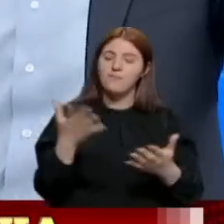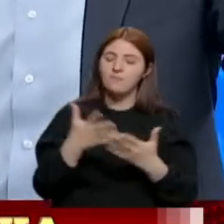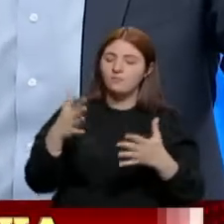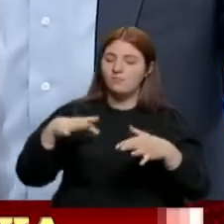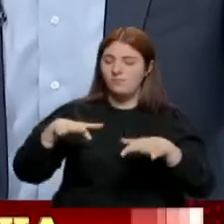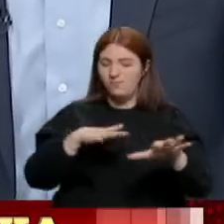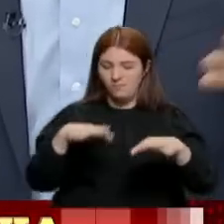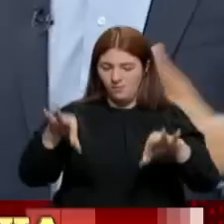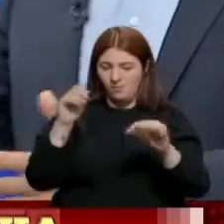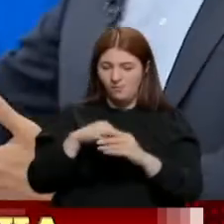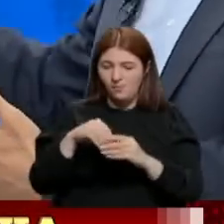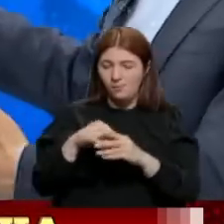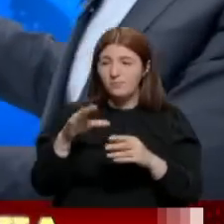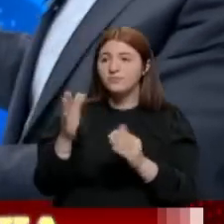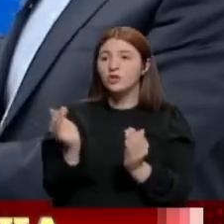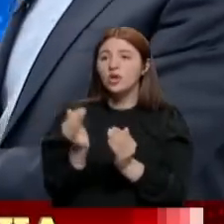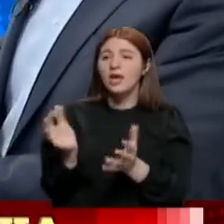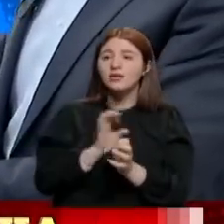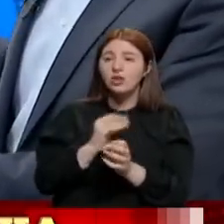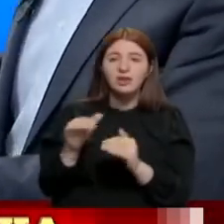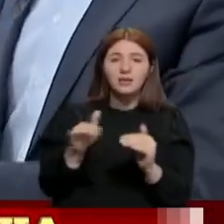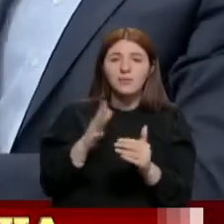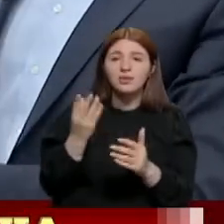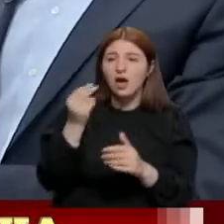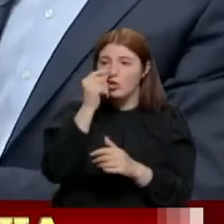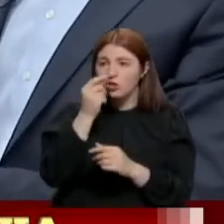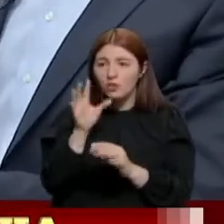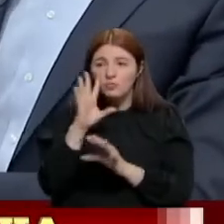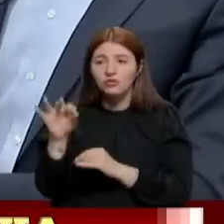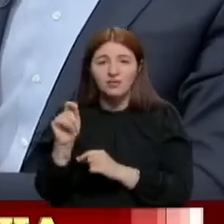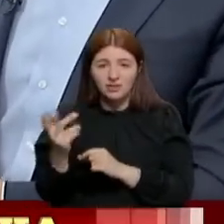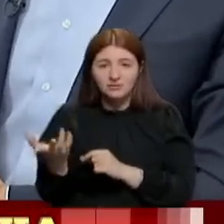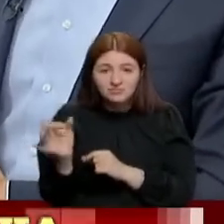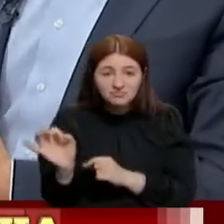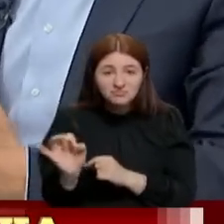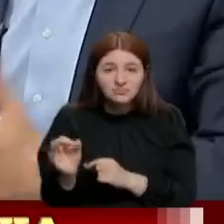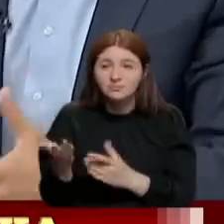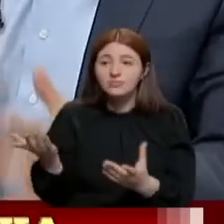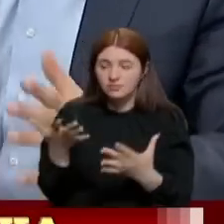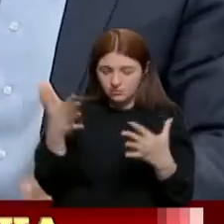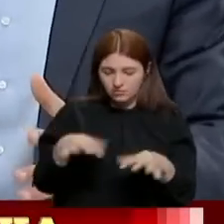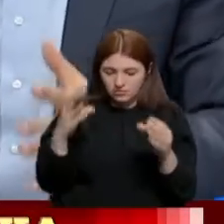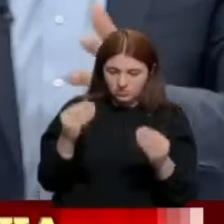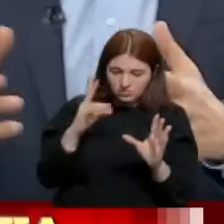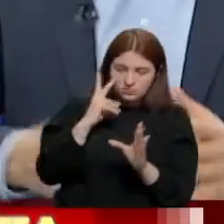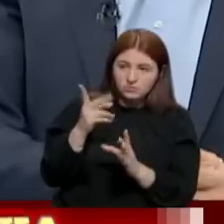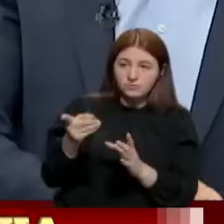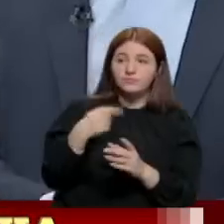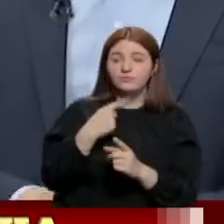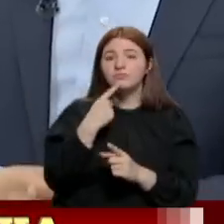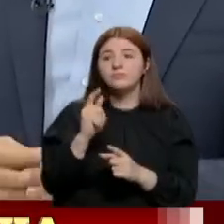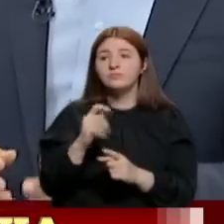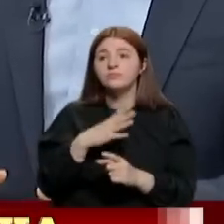için hazırlandıysanız, daha küçük etkisi olan bir depreme daha kolay müdahale edersiniz, öyle değil mi? Ne kadar hazır olmadığımızı gördük. Şunu demek